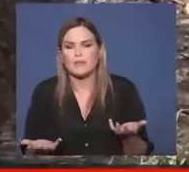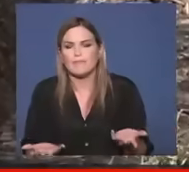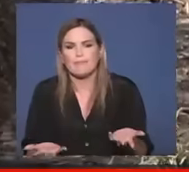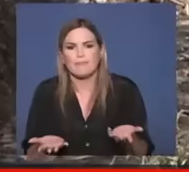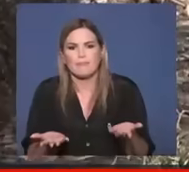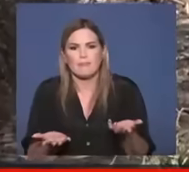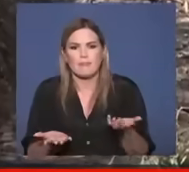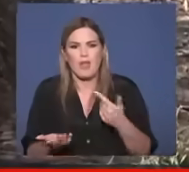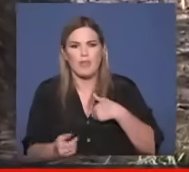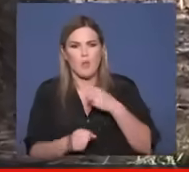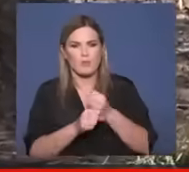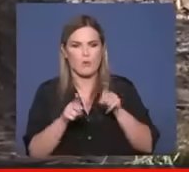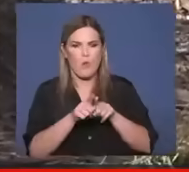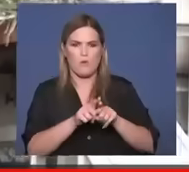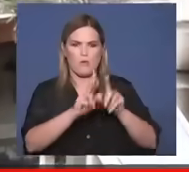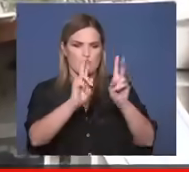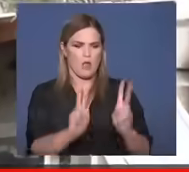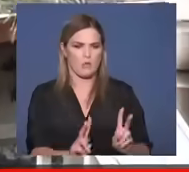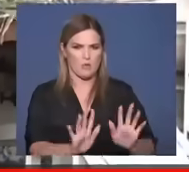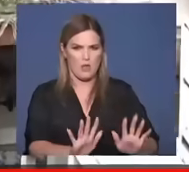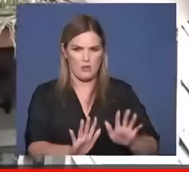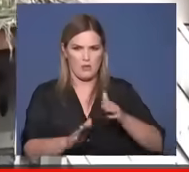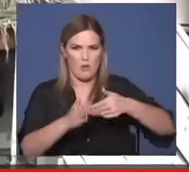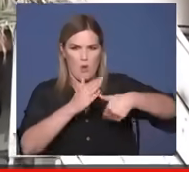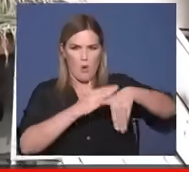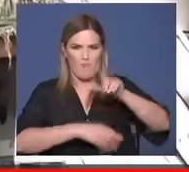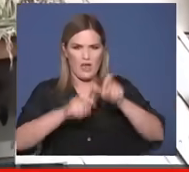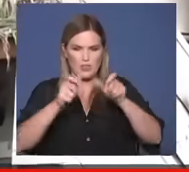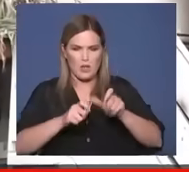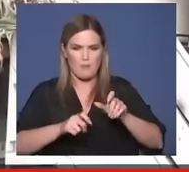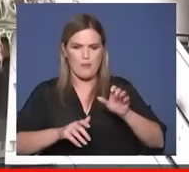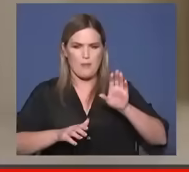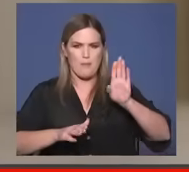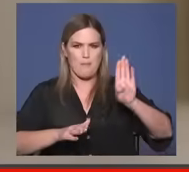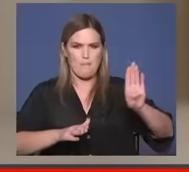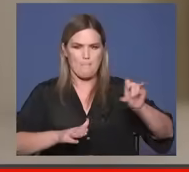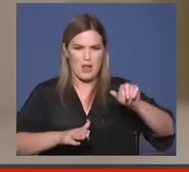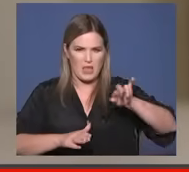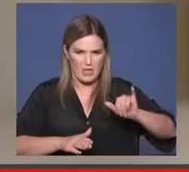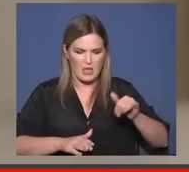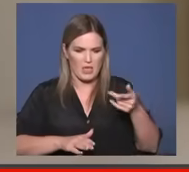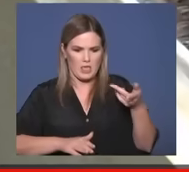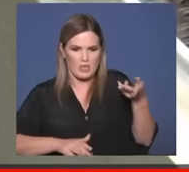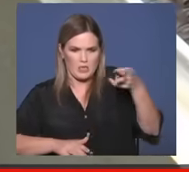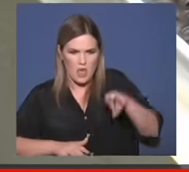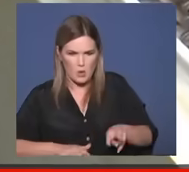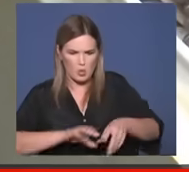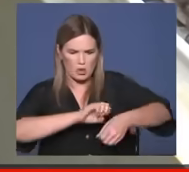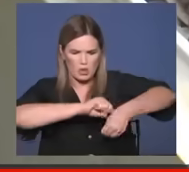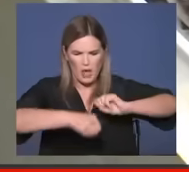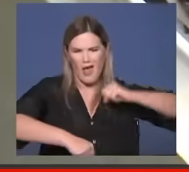עושה פאוזה, רוב האנשים בברי נהרגו בתוך בתים, ובתוך הם הרגו ושחטו אותם בתוך הממדים.